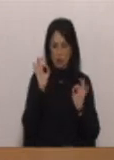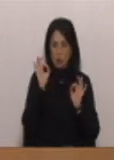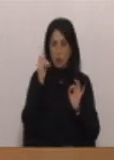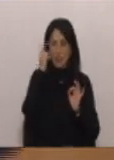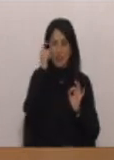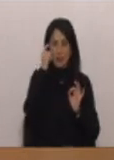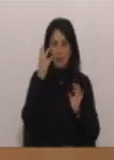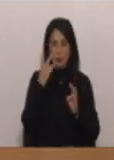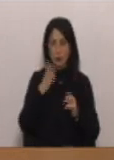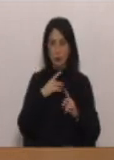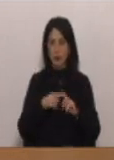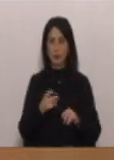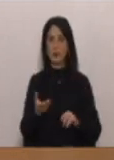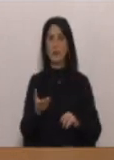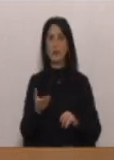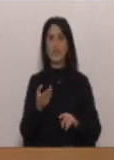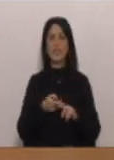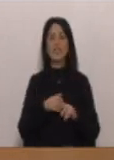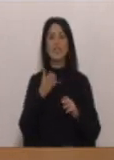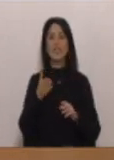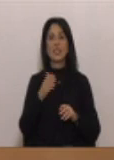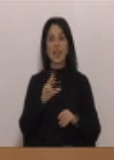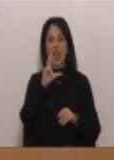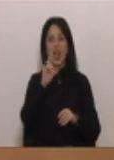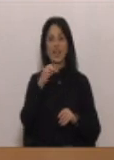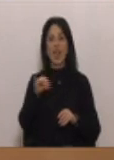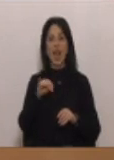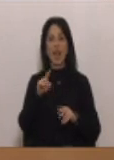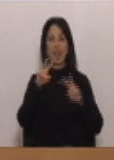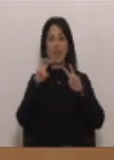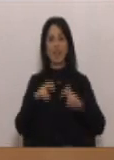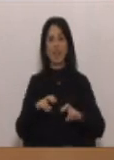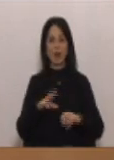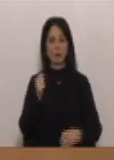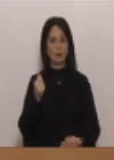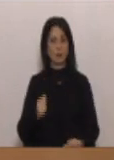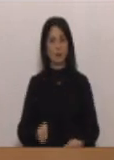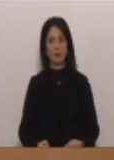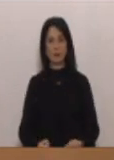რა. თორე ის ენდია ის კლება